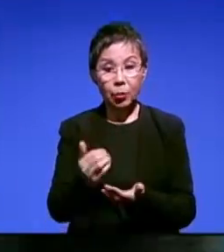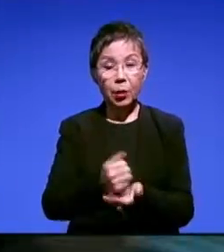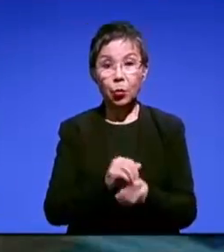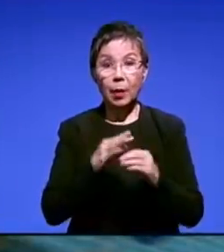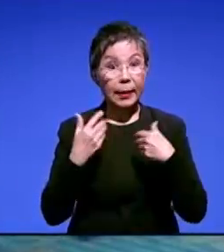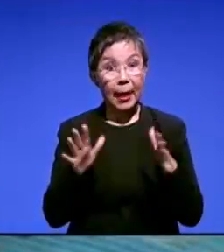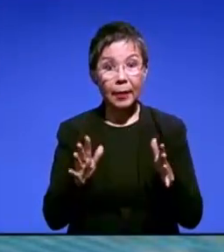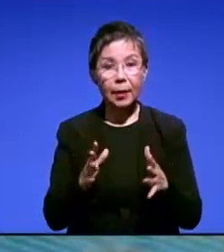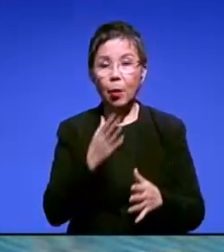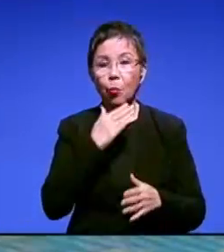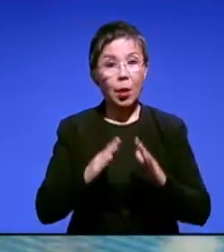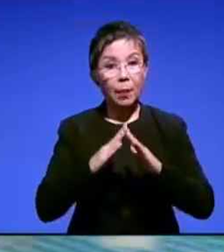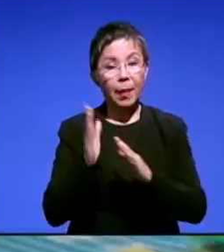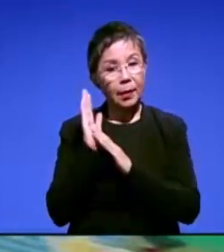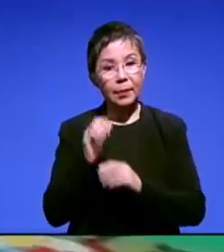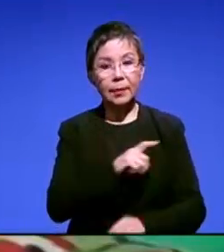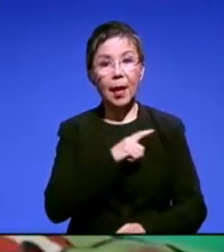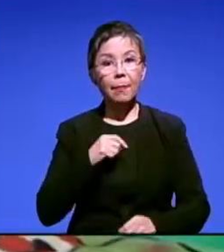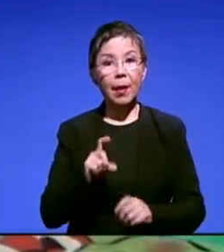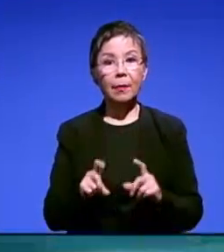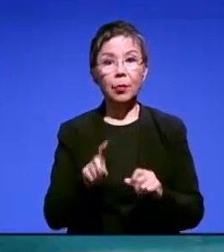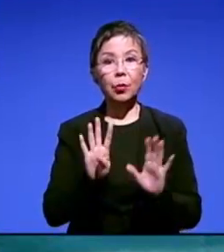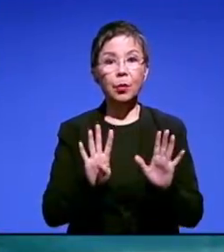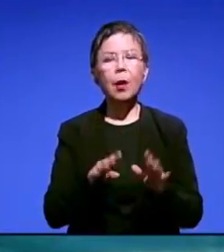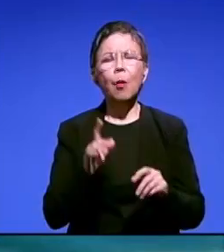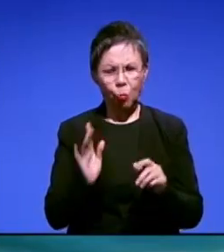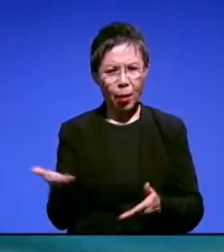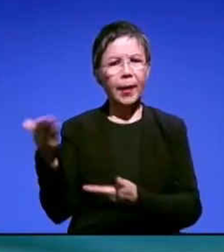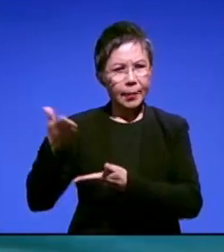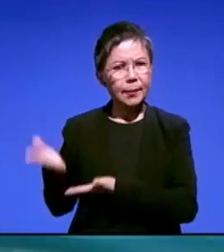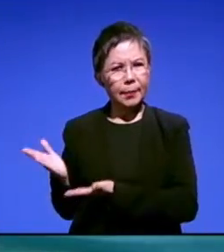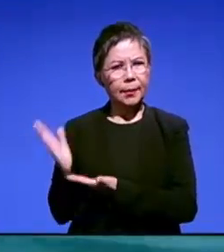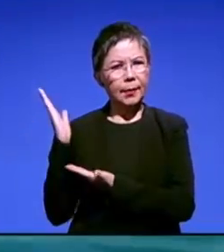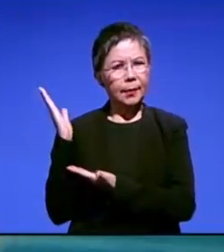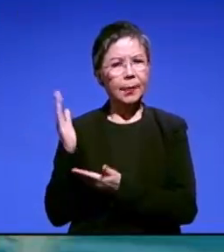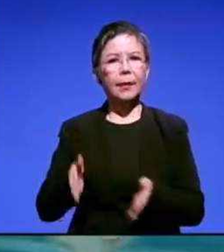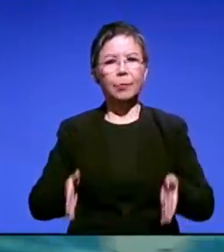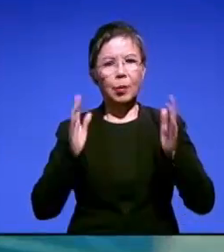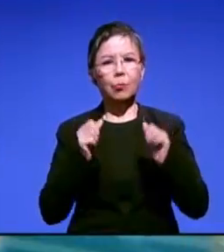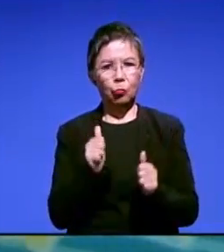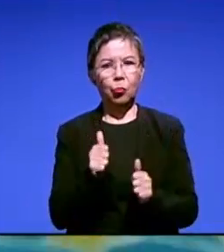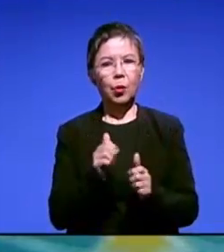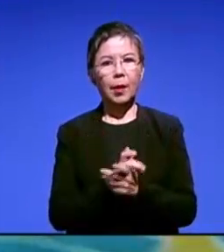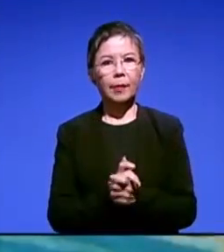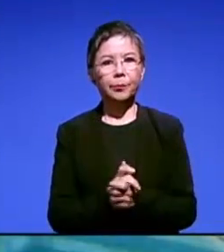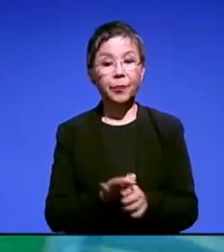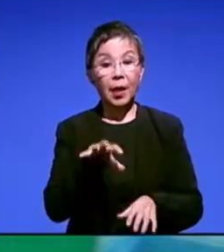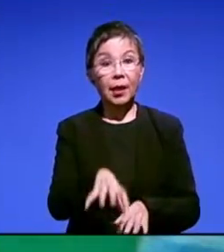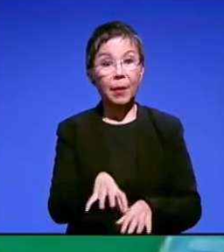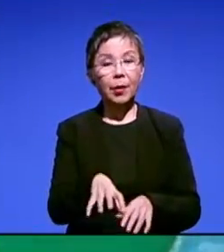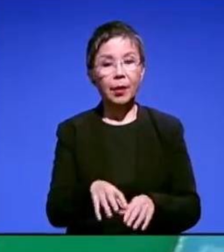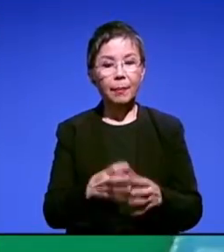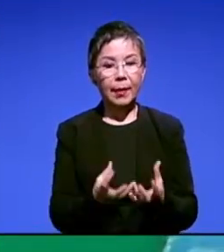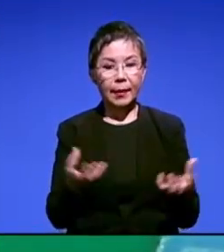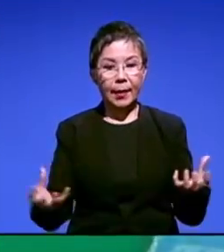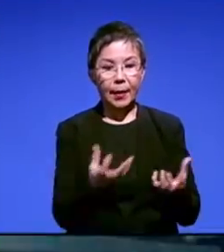dan tidak punya tempat tinggal selama masa pandemi juga bisa tinggal di bangunan ini. Erik Kustara melaporkan wilayah tempat tinggal dibagi